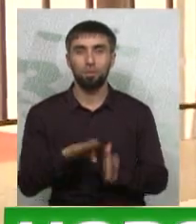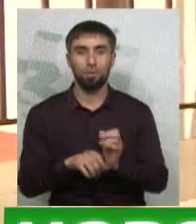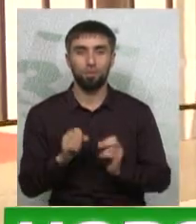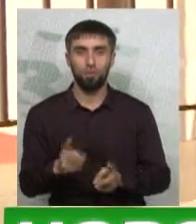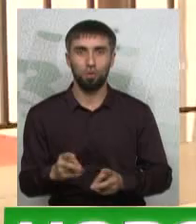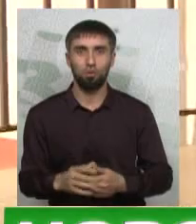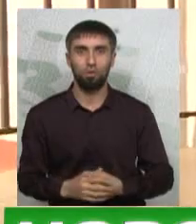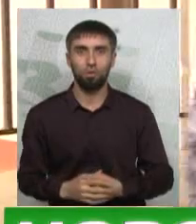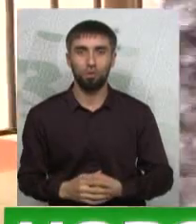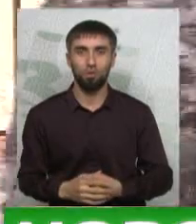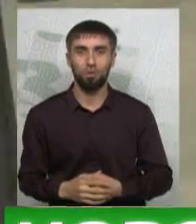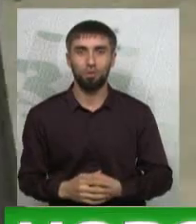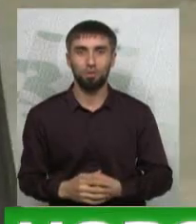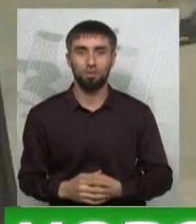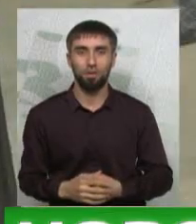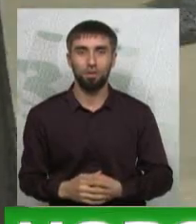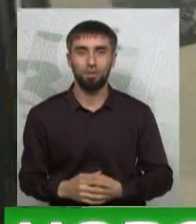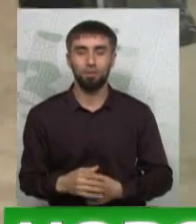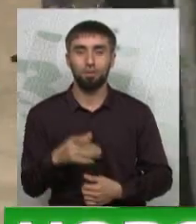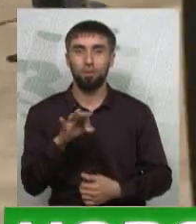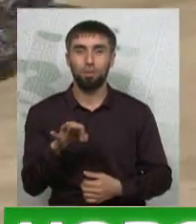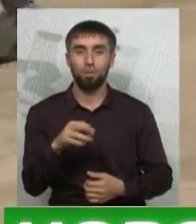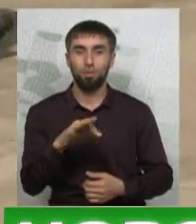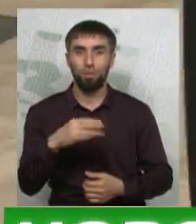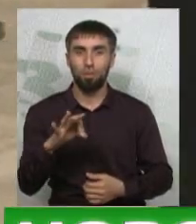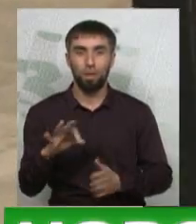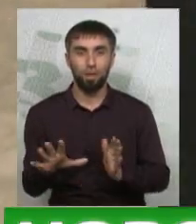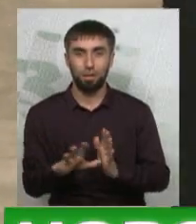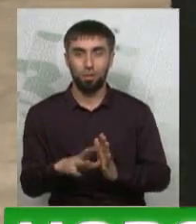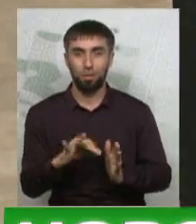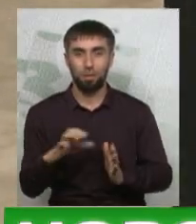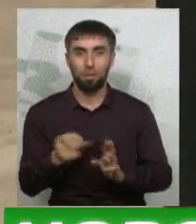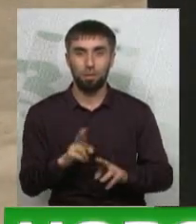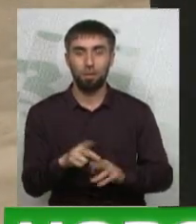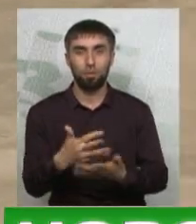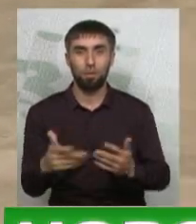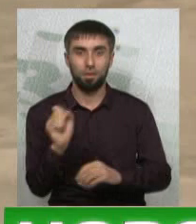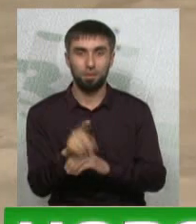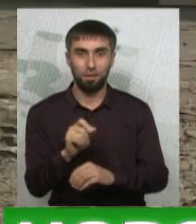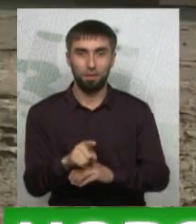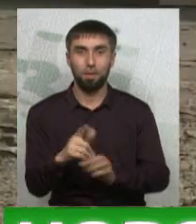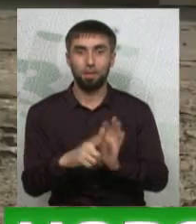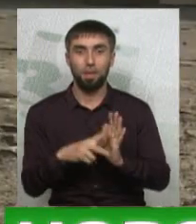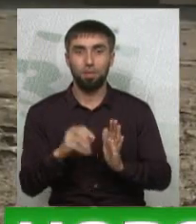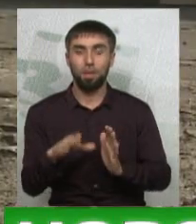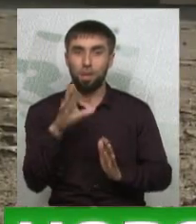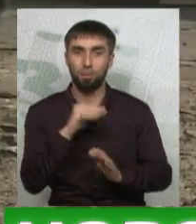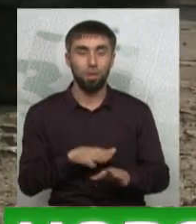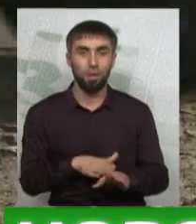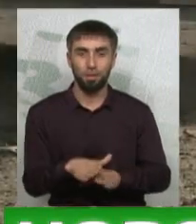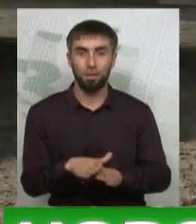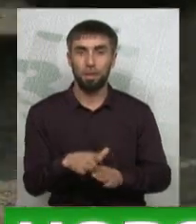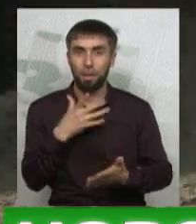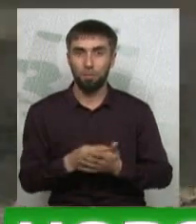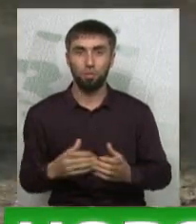высших должностных лиц, а также объектов топливно-энергетического комплекса. Эти и другие задачи уже 7 лет успешно реализуются